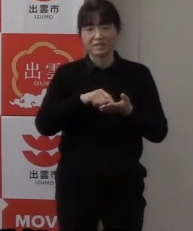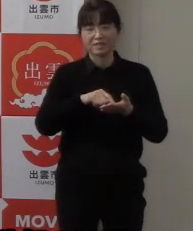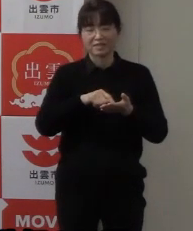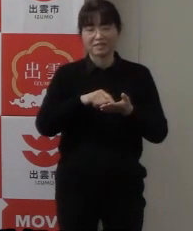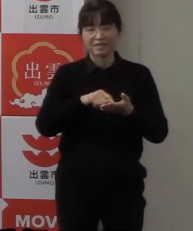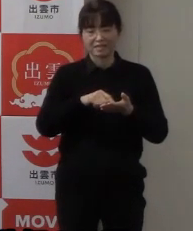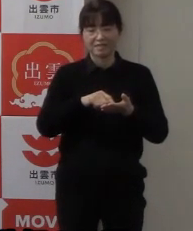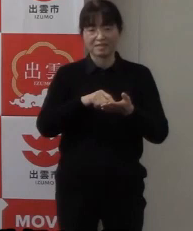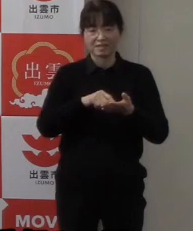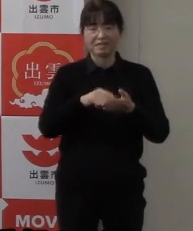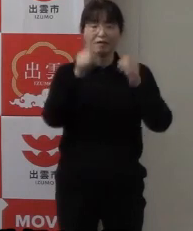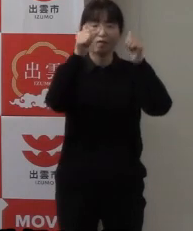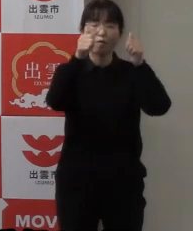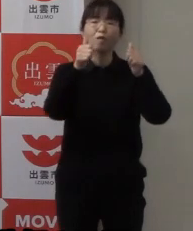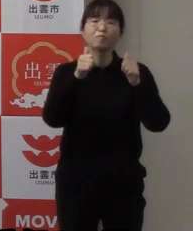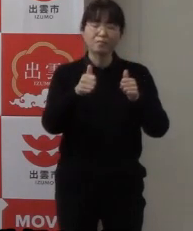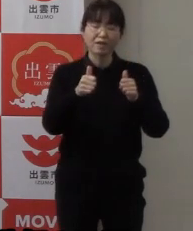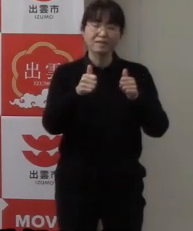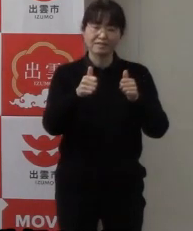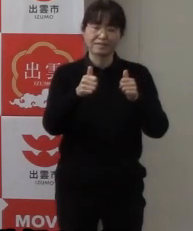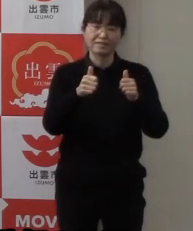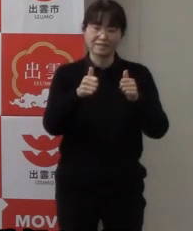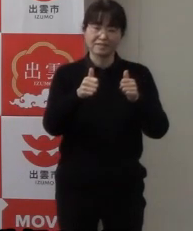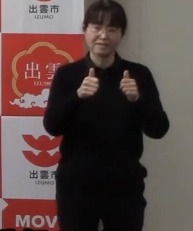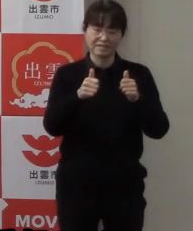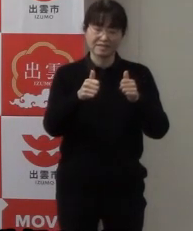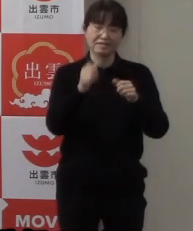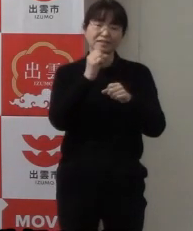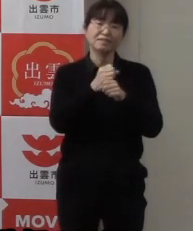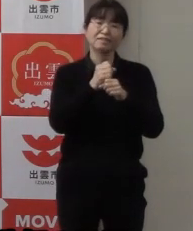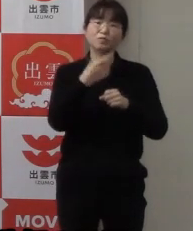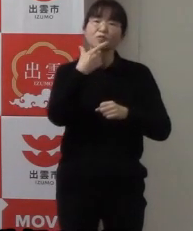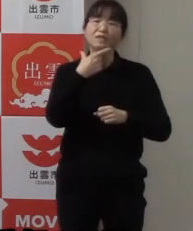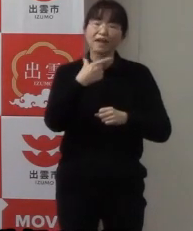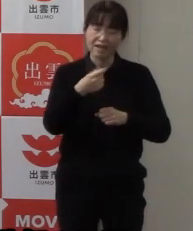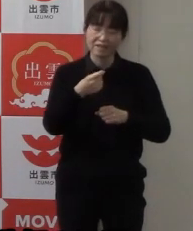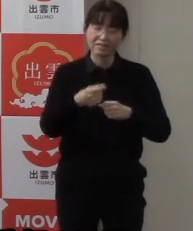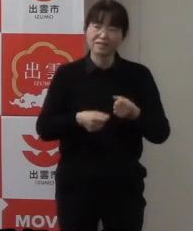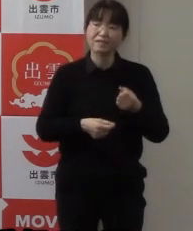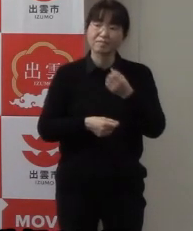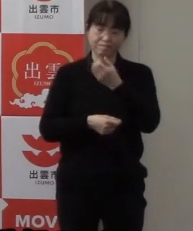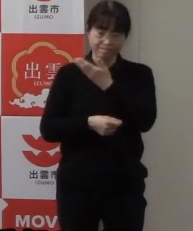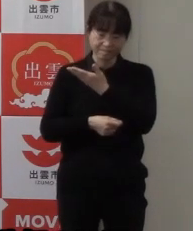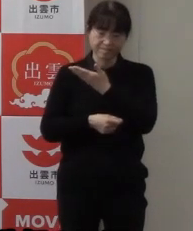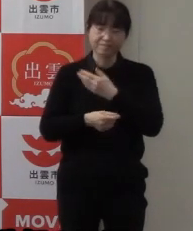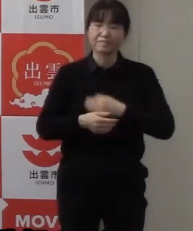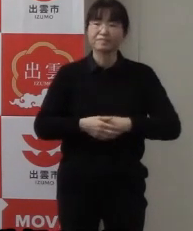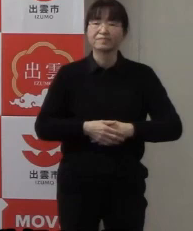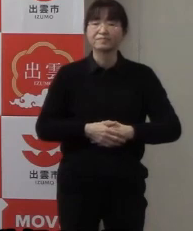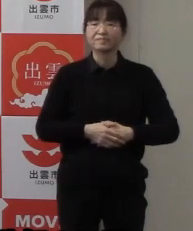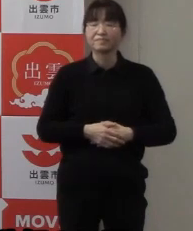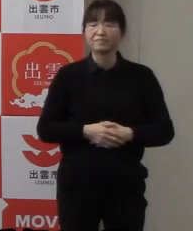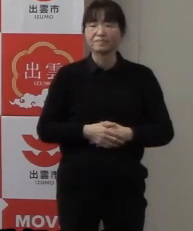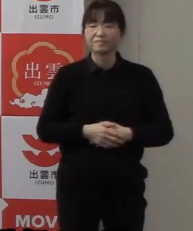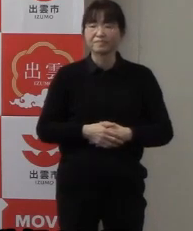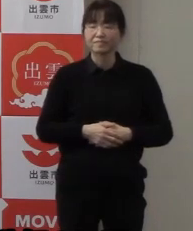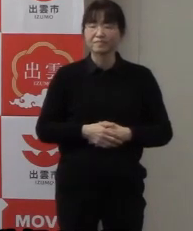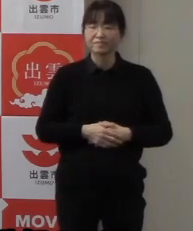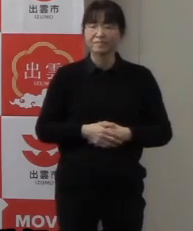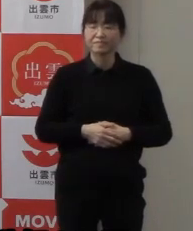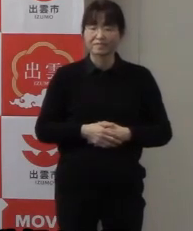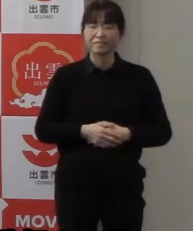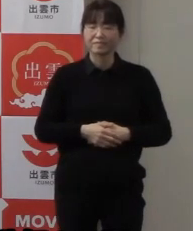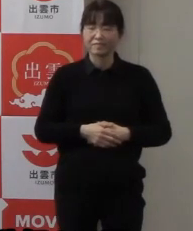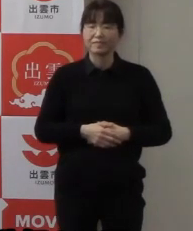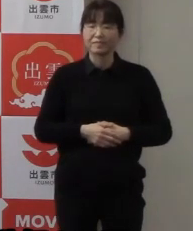ね、そういうホームページに作り上げていきたいと思って、まあ、こういうところの感じがそうですね。そしてこのメイン